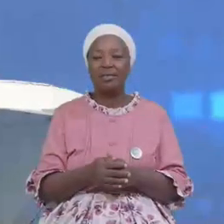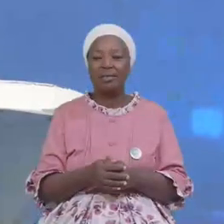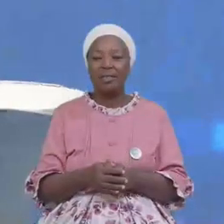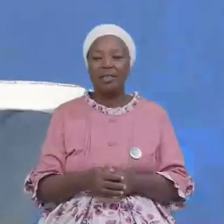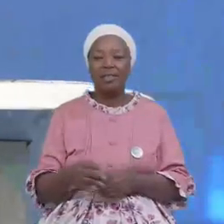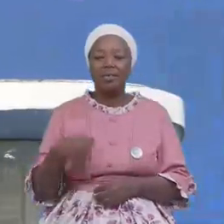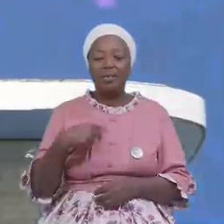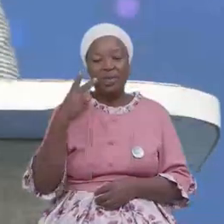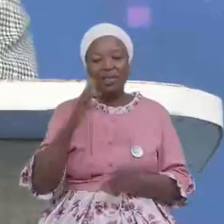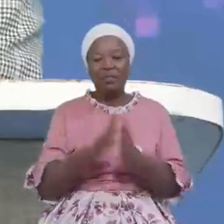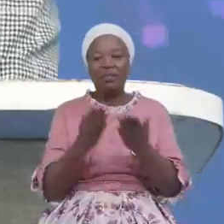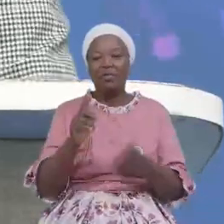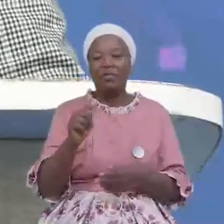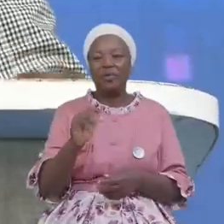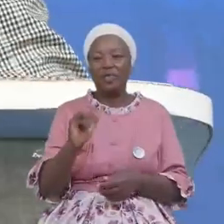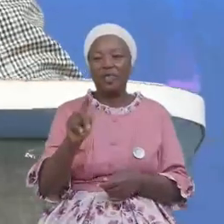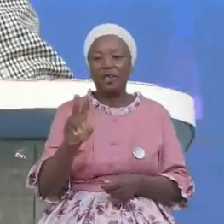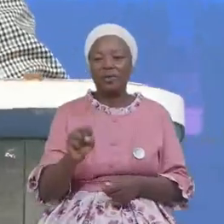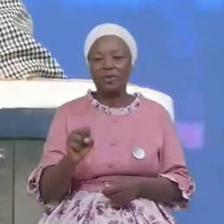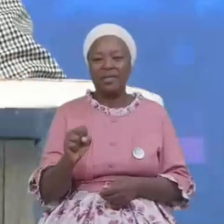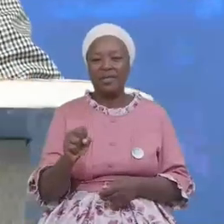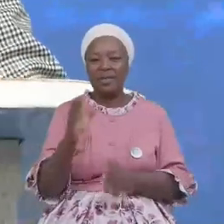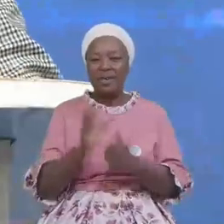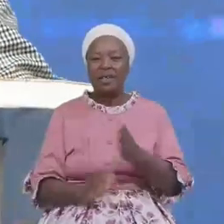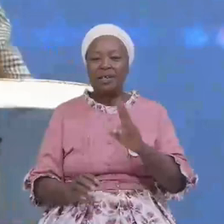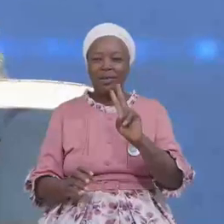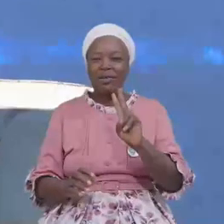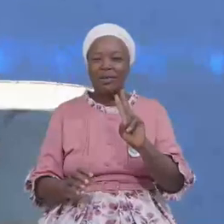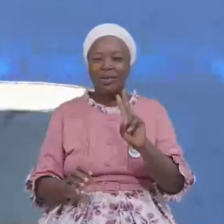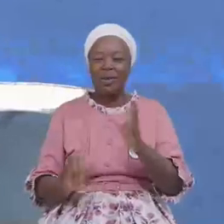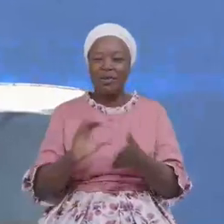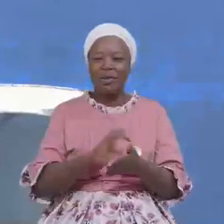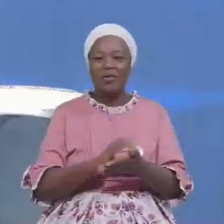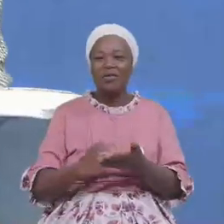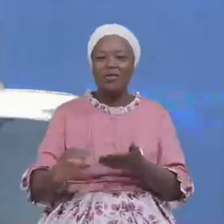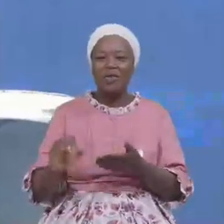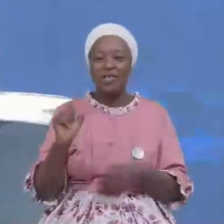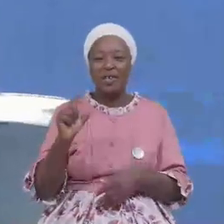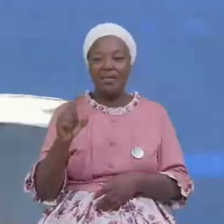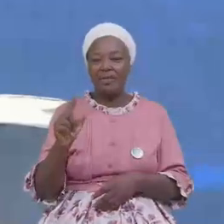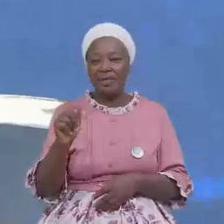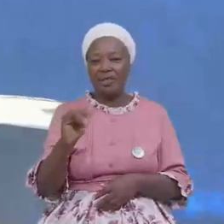Nous sommes en Tite au chapitre 2. Je vous lis le verset 11. Tite,